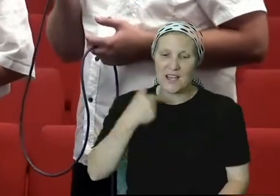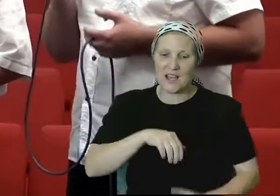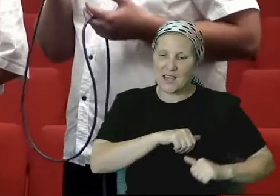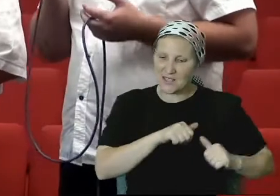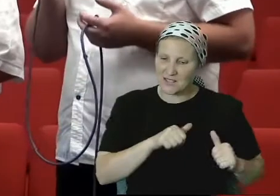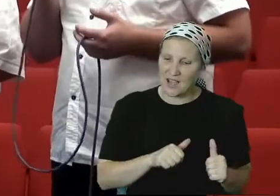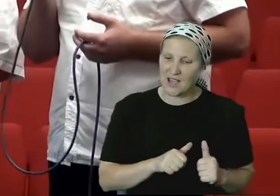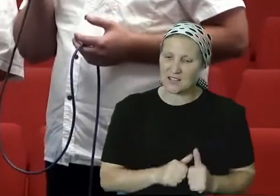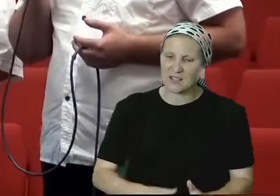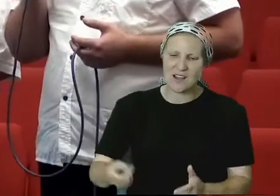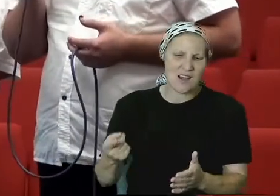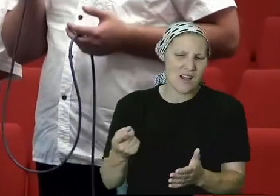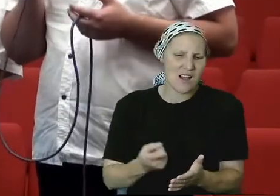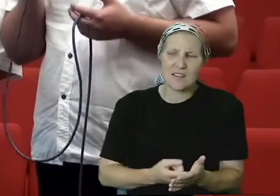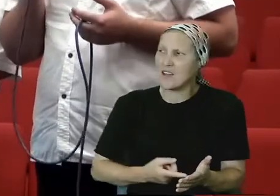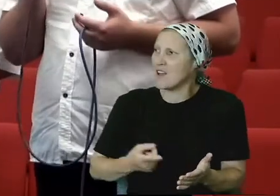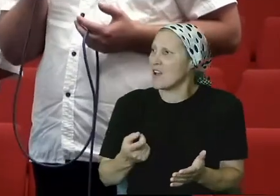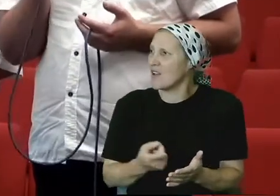Коли серце